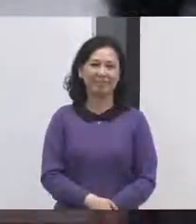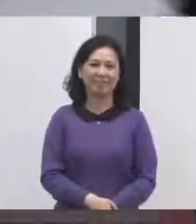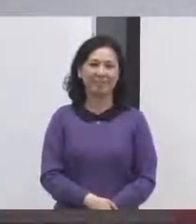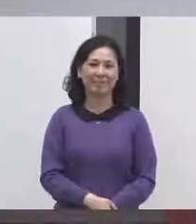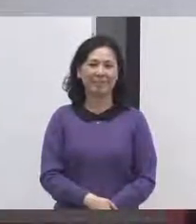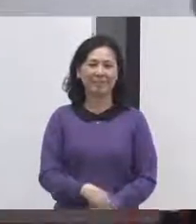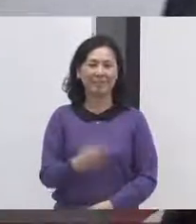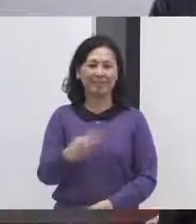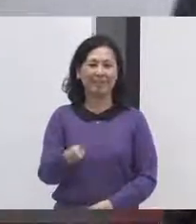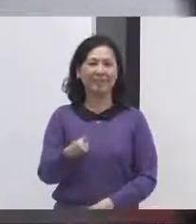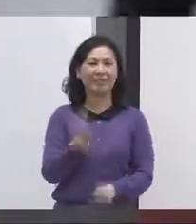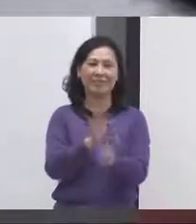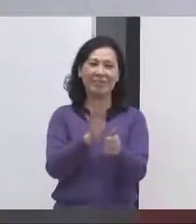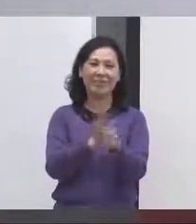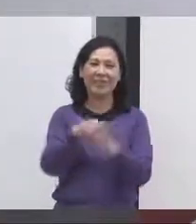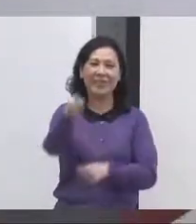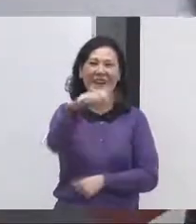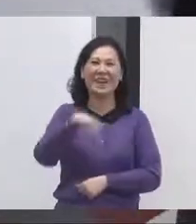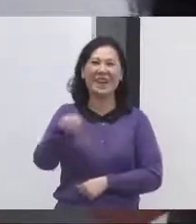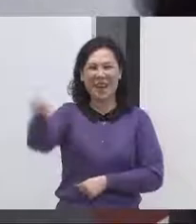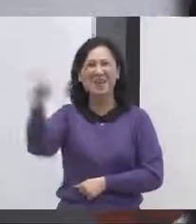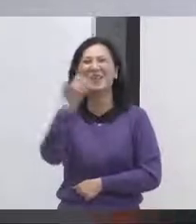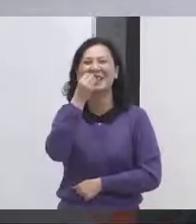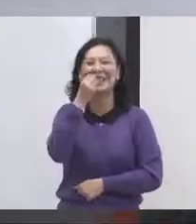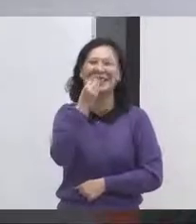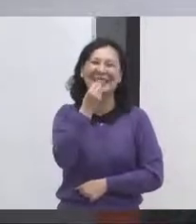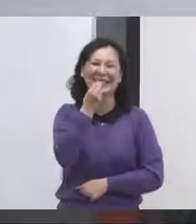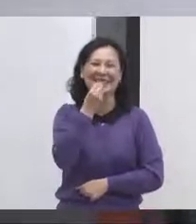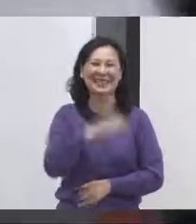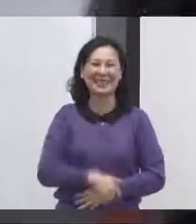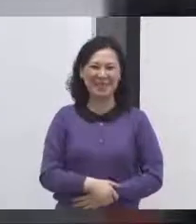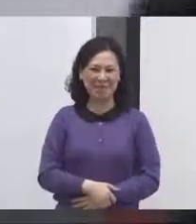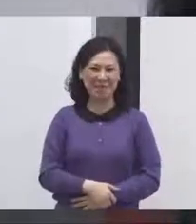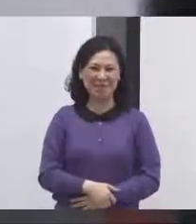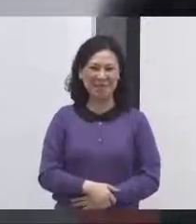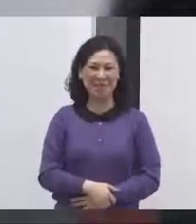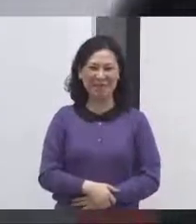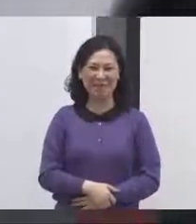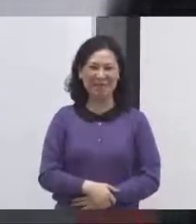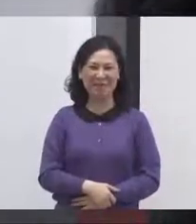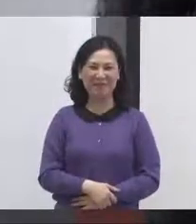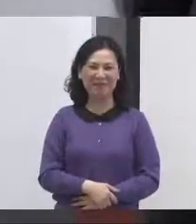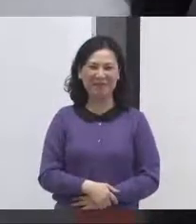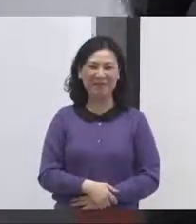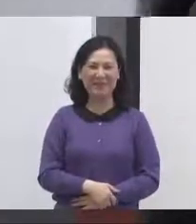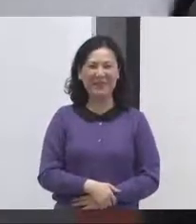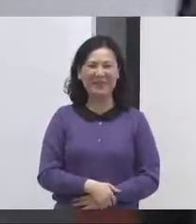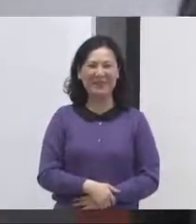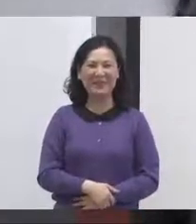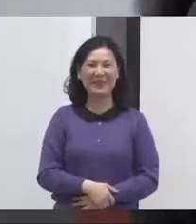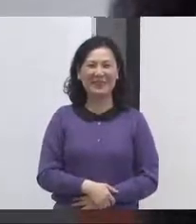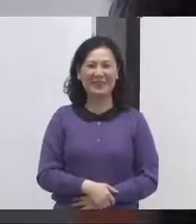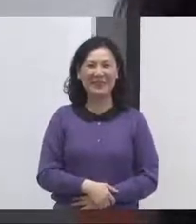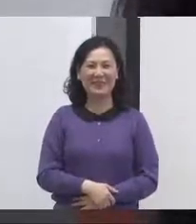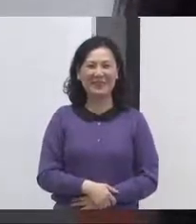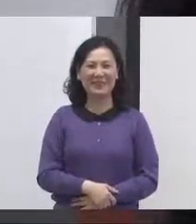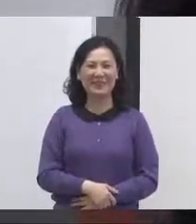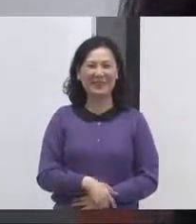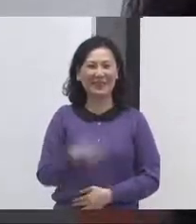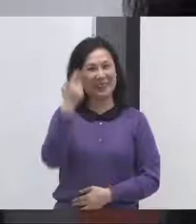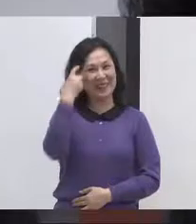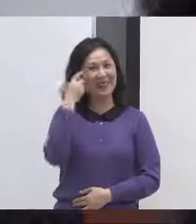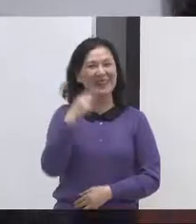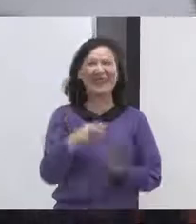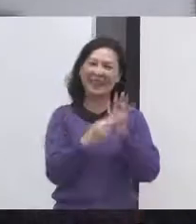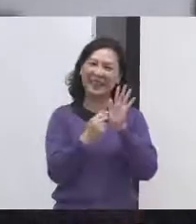了。 我想要协助大家去吃点心哦，所以我从我稍微就是我想讲，其实